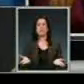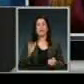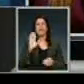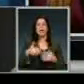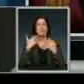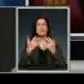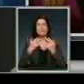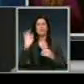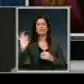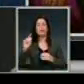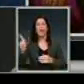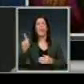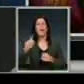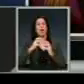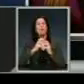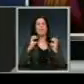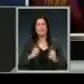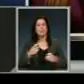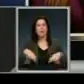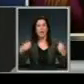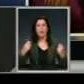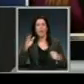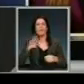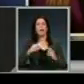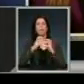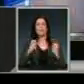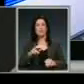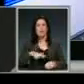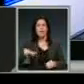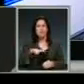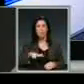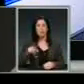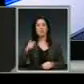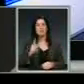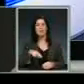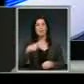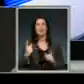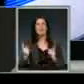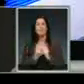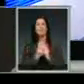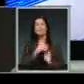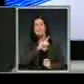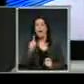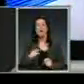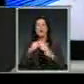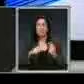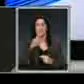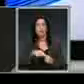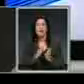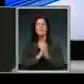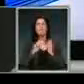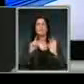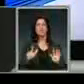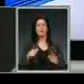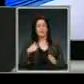והמוסדות הציבוריים שאמורים להיות מונגשים עד 2017, אני מאוד מקווה שזה יעלה לנו מודעות ויעשה. אני לא מבינה למה זה צריך להיות כך הרבה כסף. כשבן